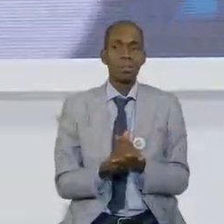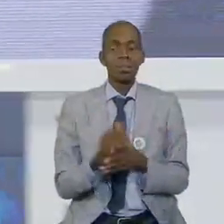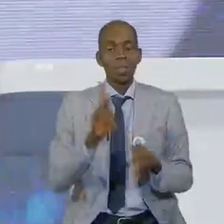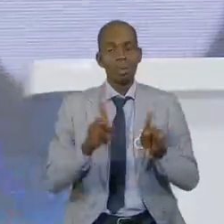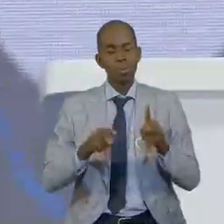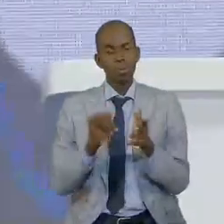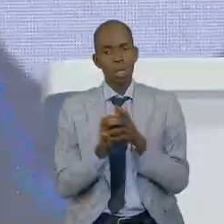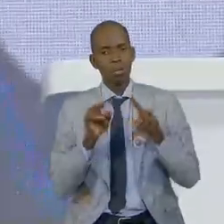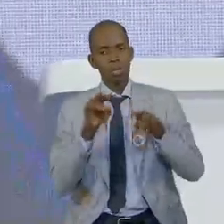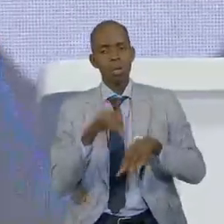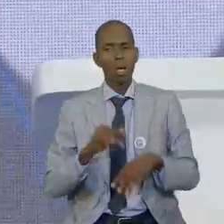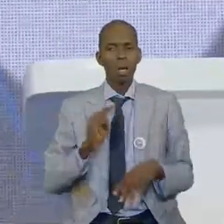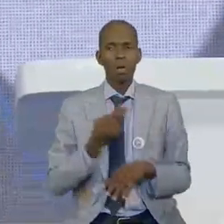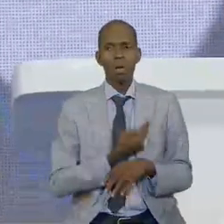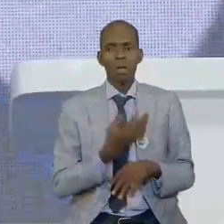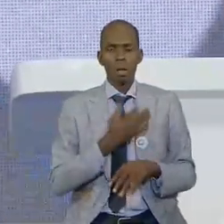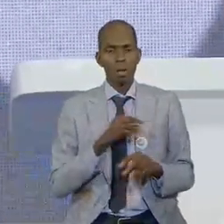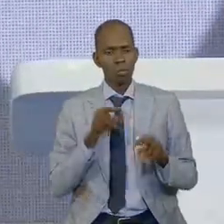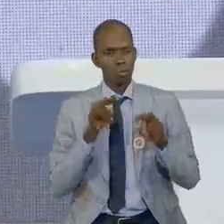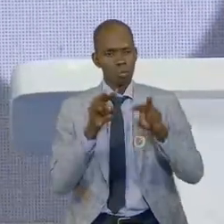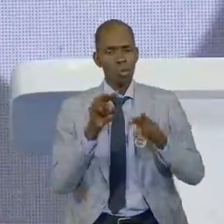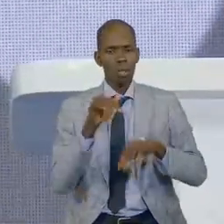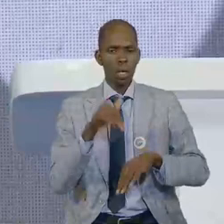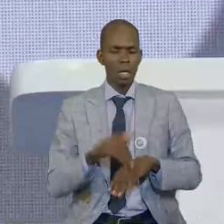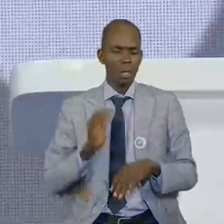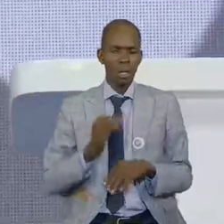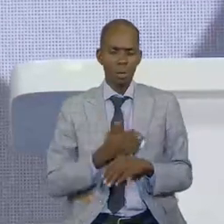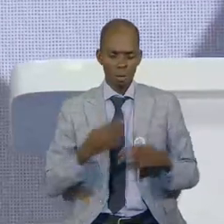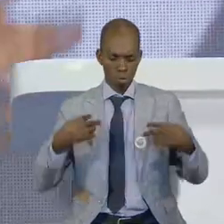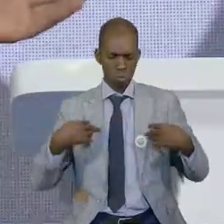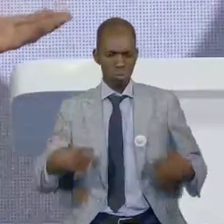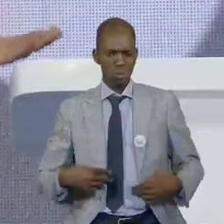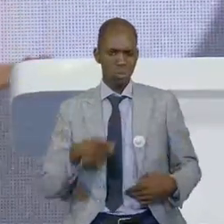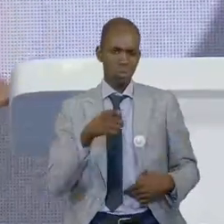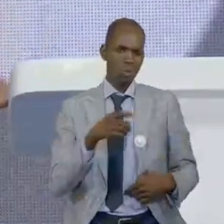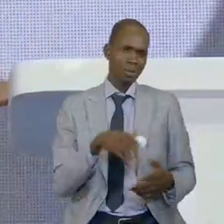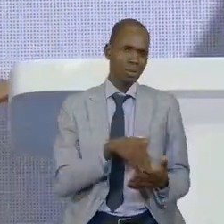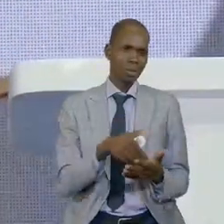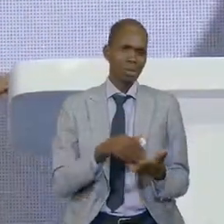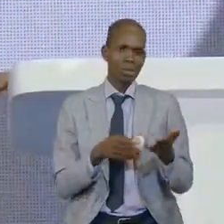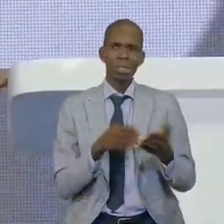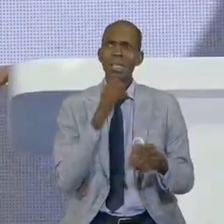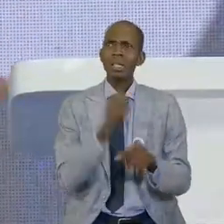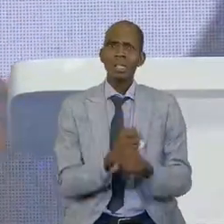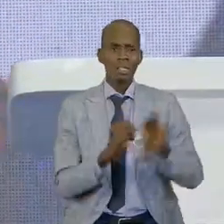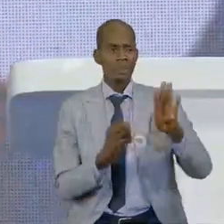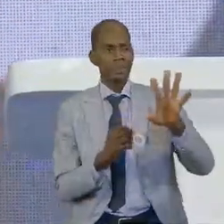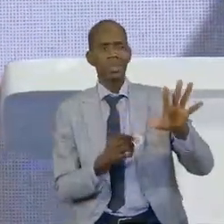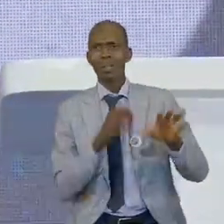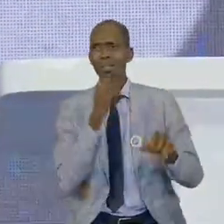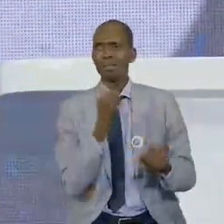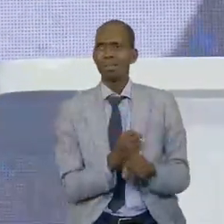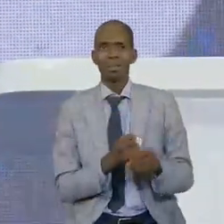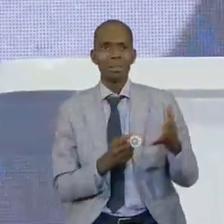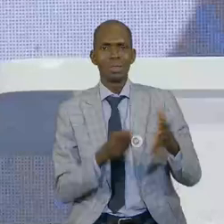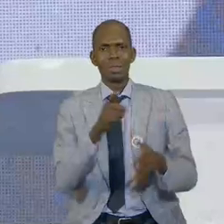qui nous regardent, and they look at our physical energy, ils regardent notre énergie physique. It's already 45. Il a déjà 45 ans. It's already